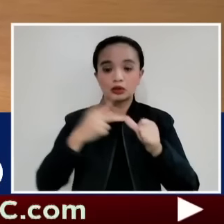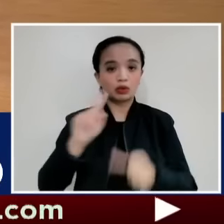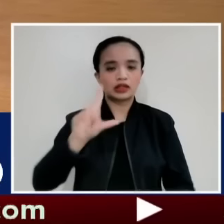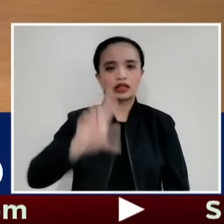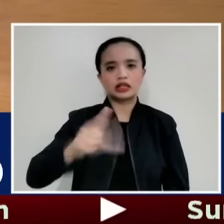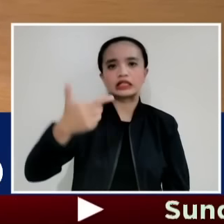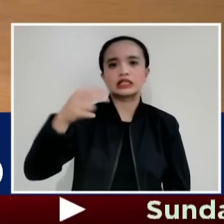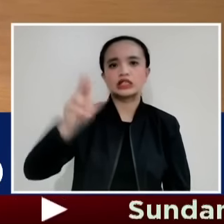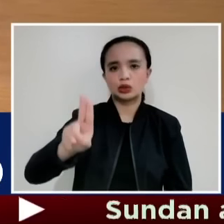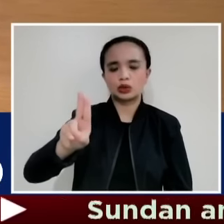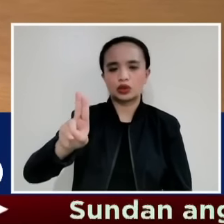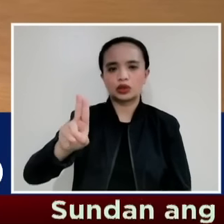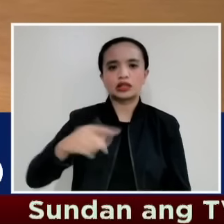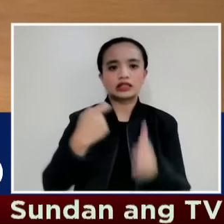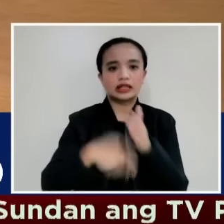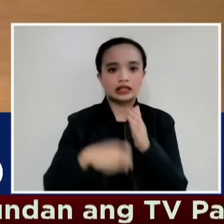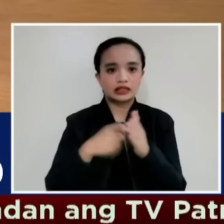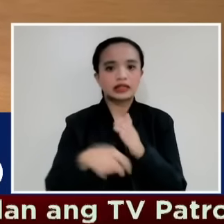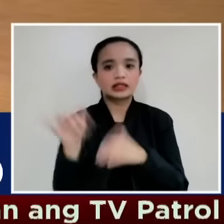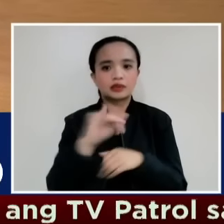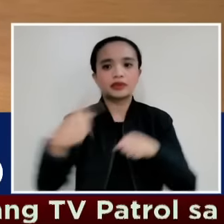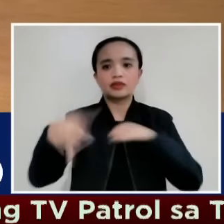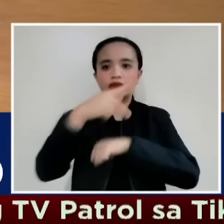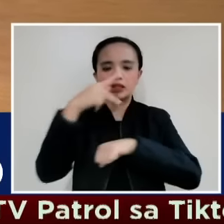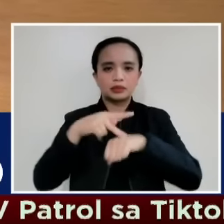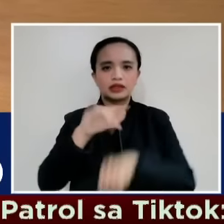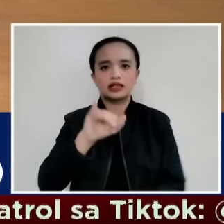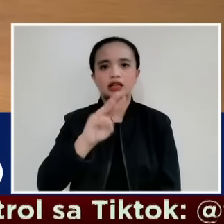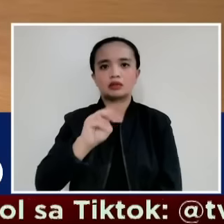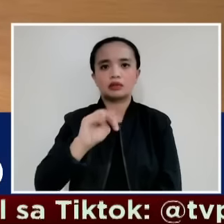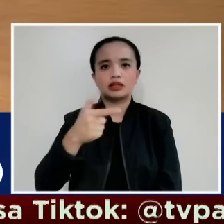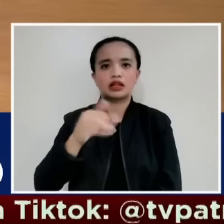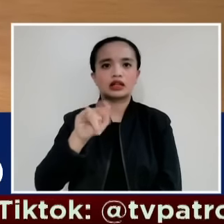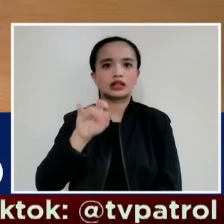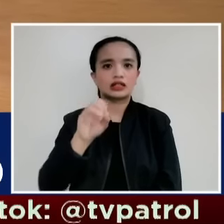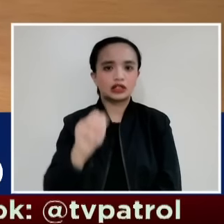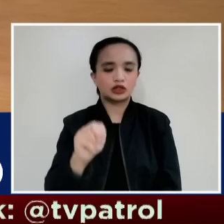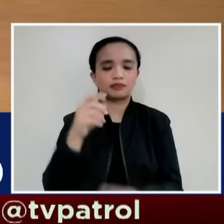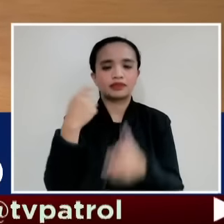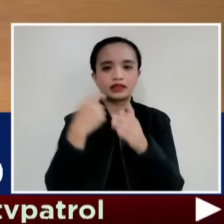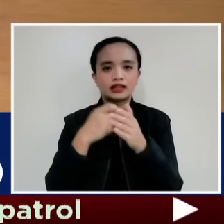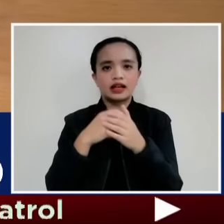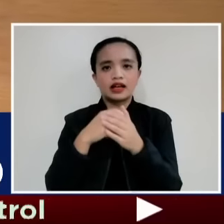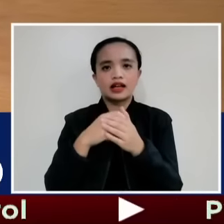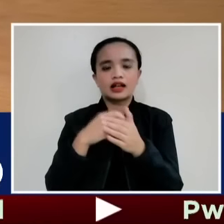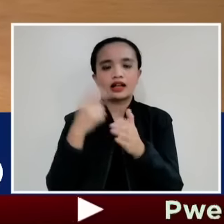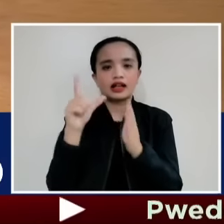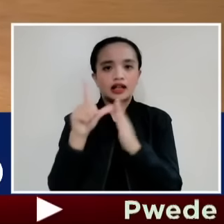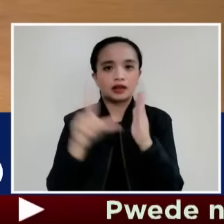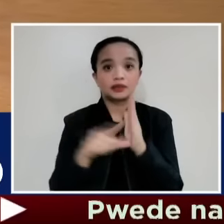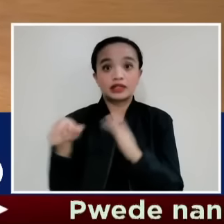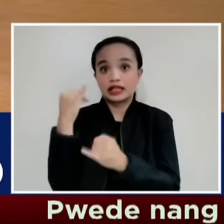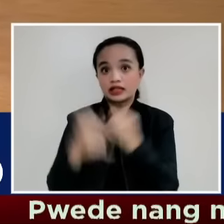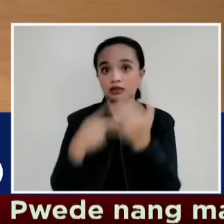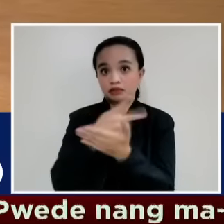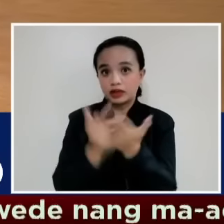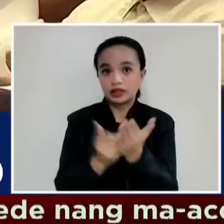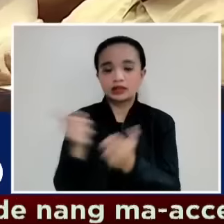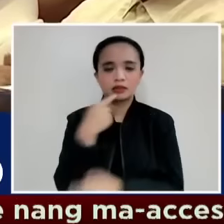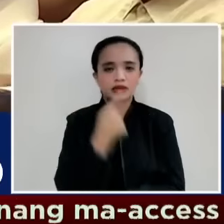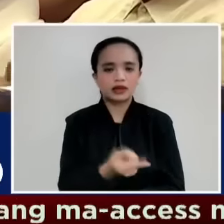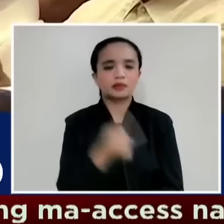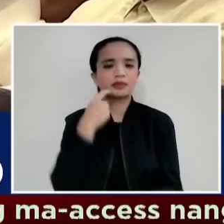Income Classification at ang Philippine Immigration Act. Sa huli ng kanyang bahagi ng kanyang sona, kinilala ng Pangulo ang dedikasyon